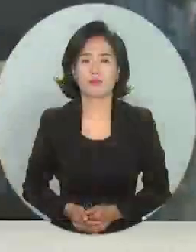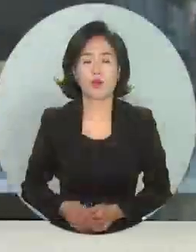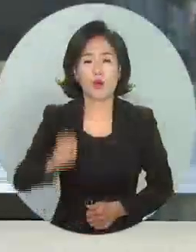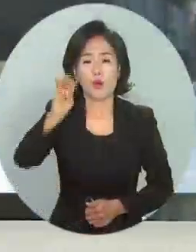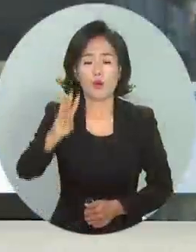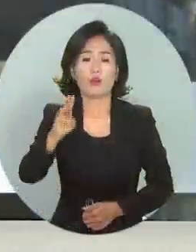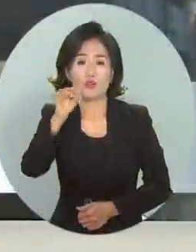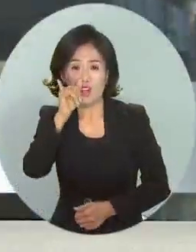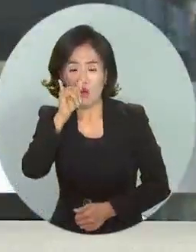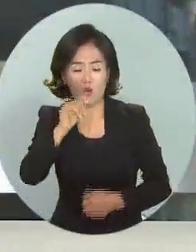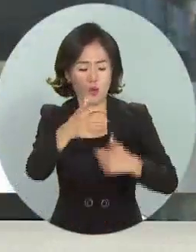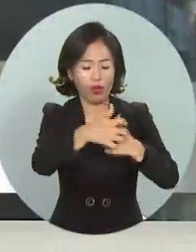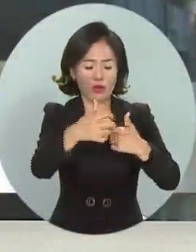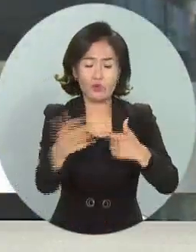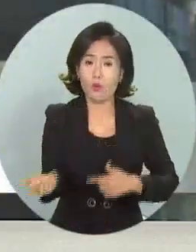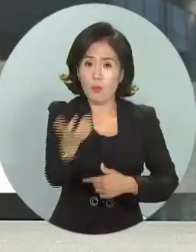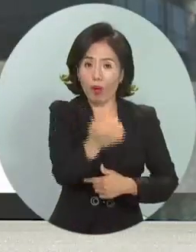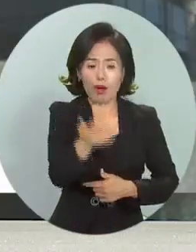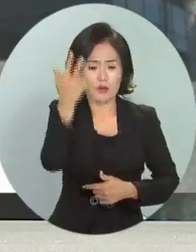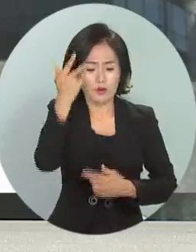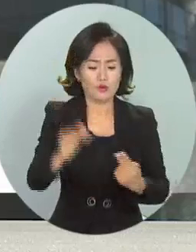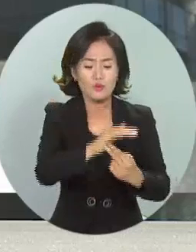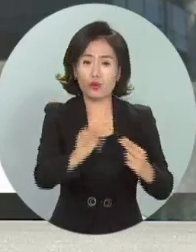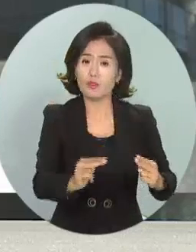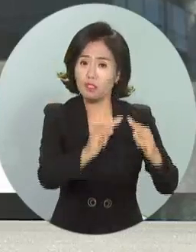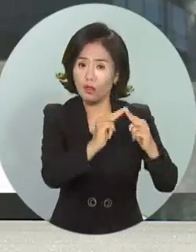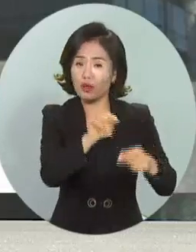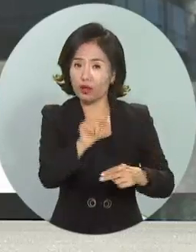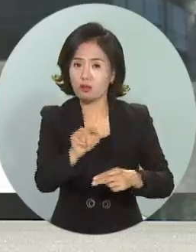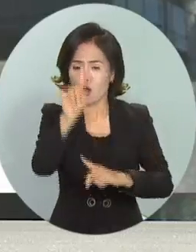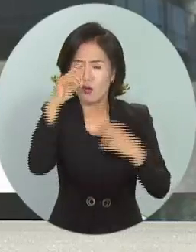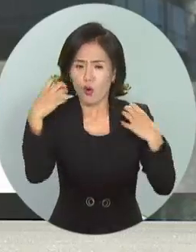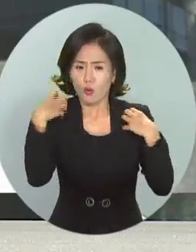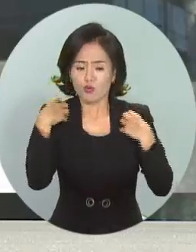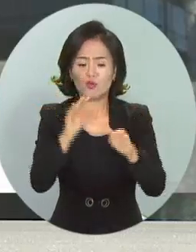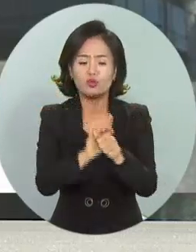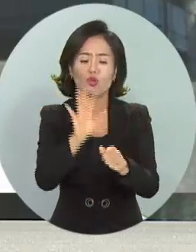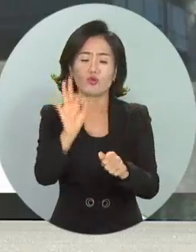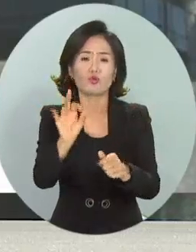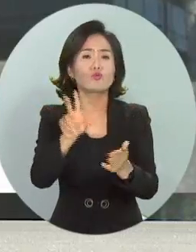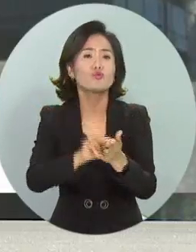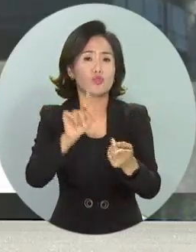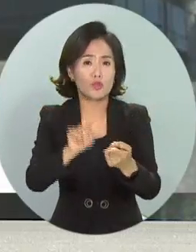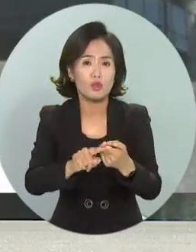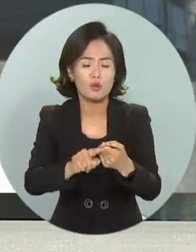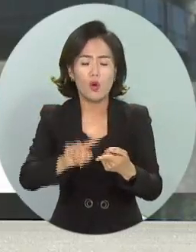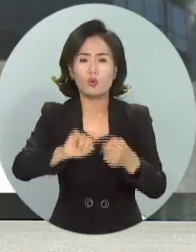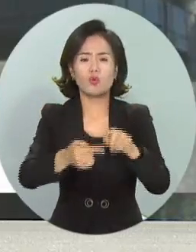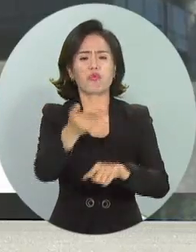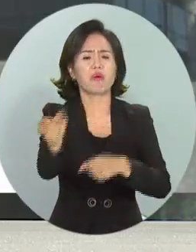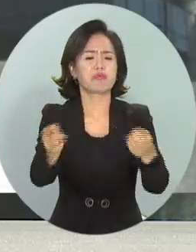광주에 있다가 나주로 옮겨간 정신 요양 시설에 정부 지원금 관리 문제를 놓고 자치 단체들이 내탁 공방을